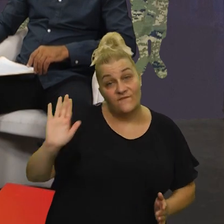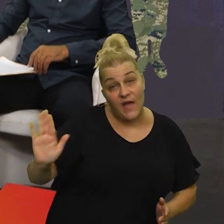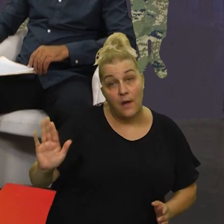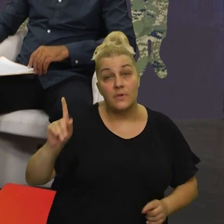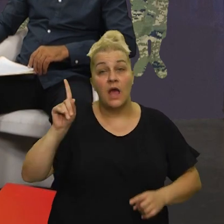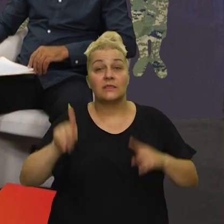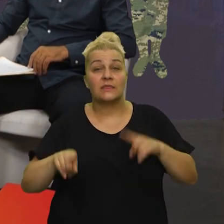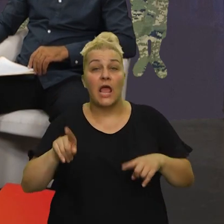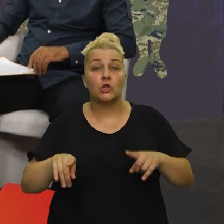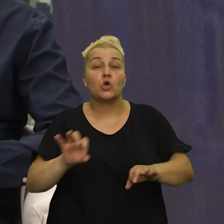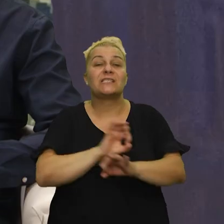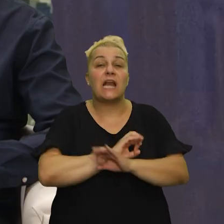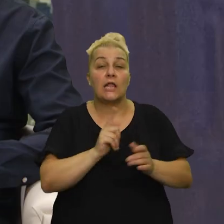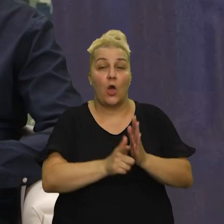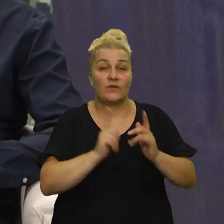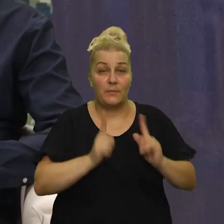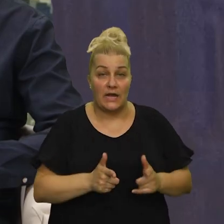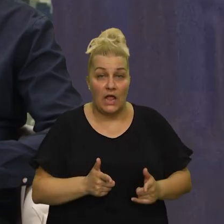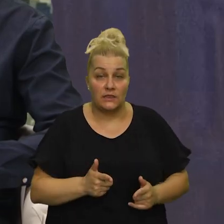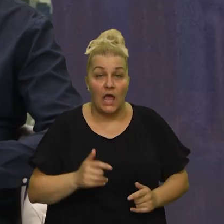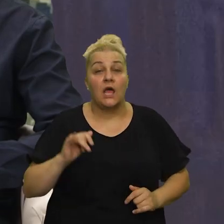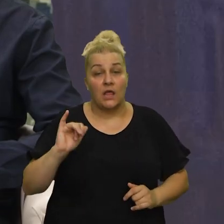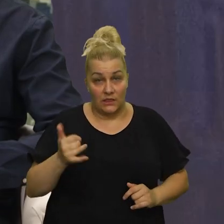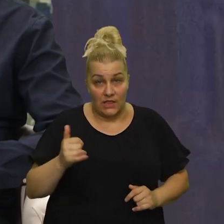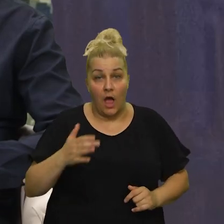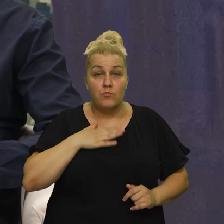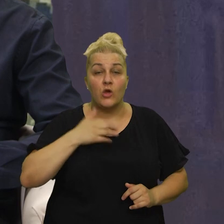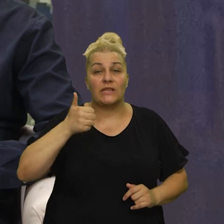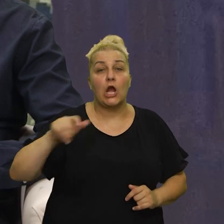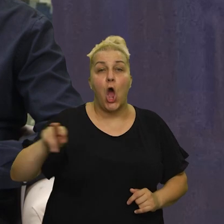netko stradao u ratu? Da, stradao mi je jedan rođak,